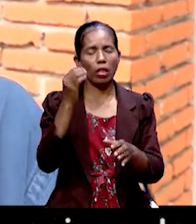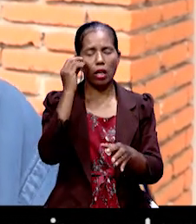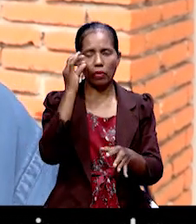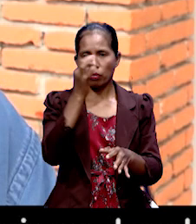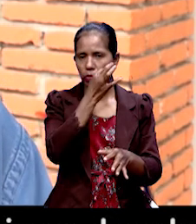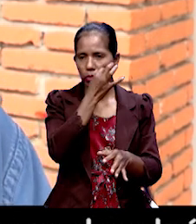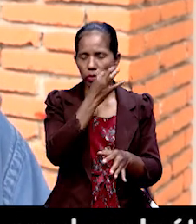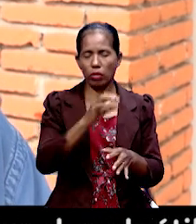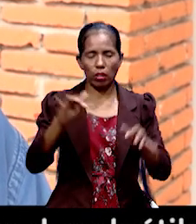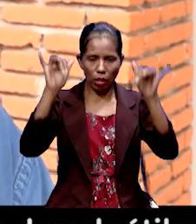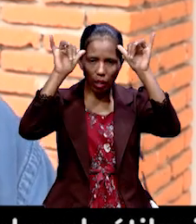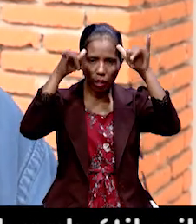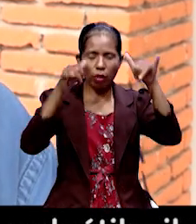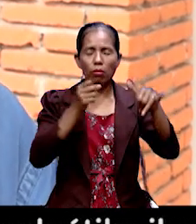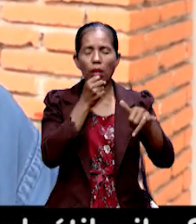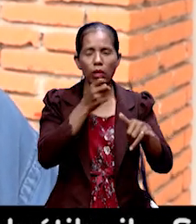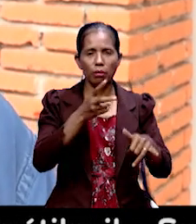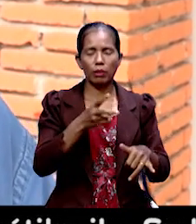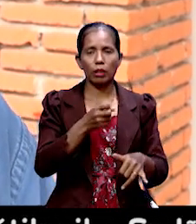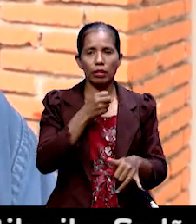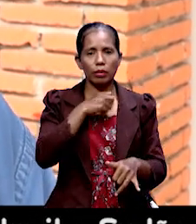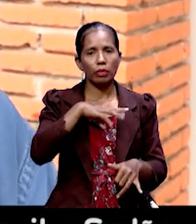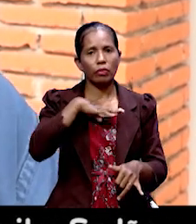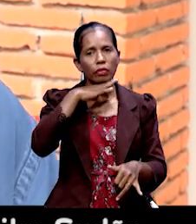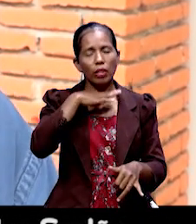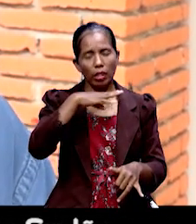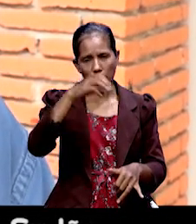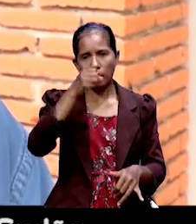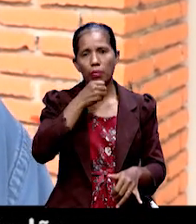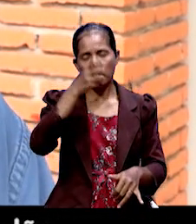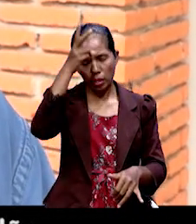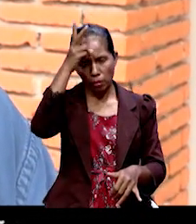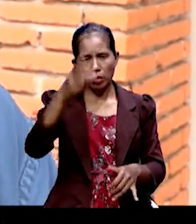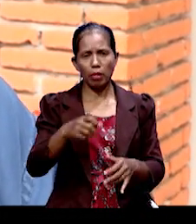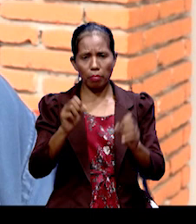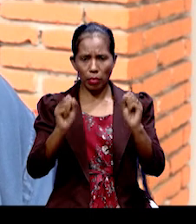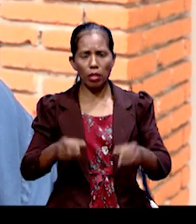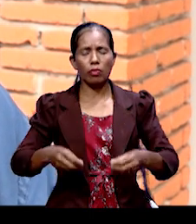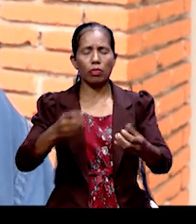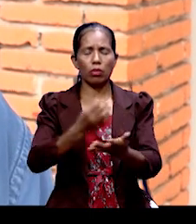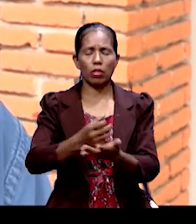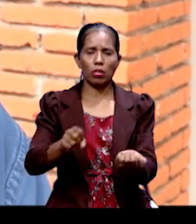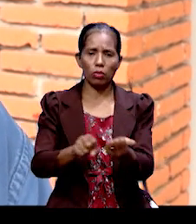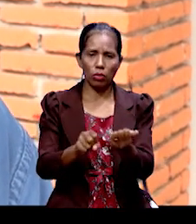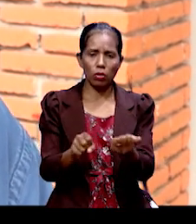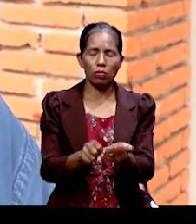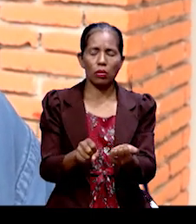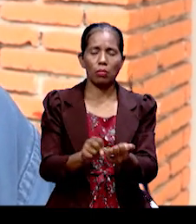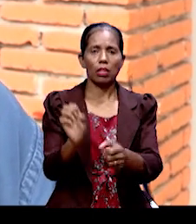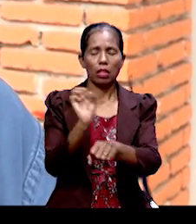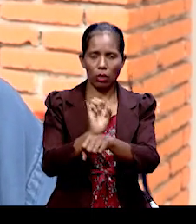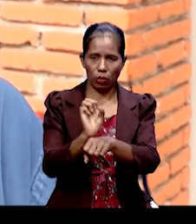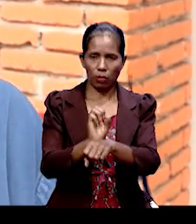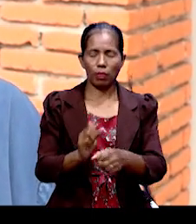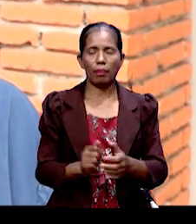produktor karau, bibi, fai, timur nih yang, sih ada maka nesa base dari ekonomi ya. Dan